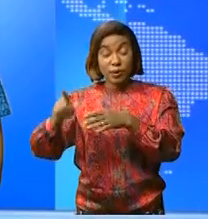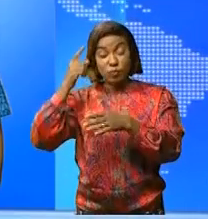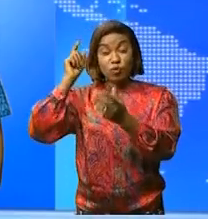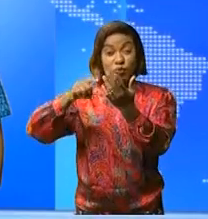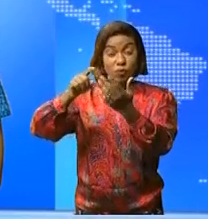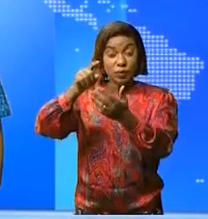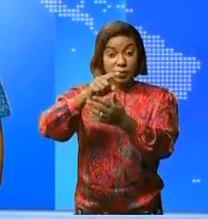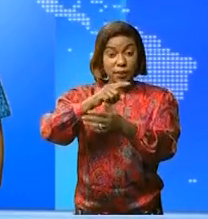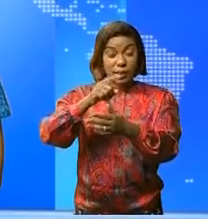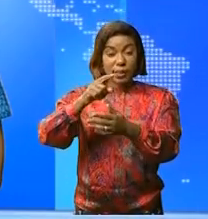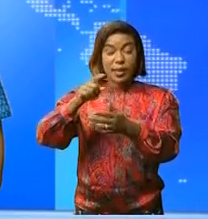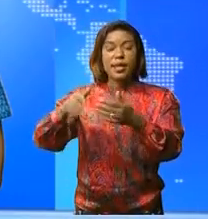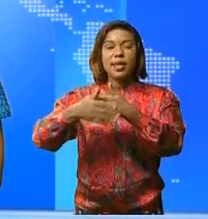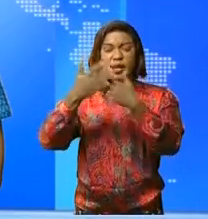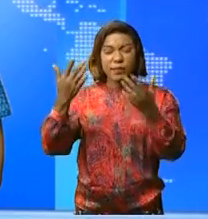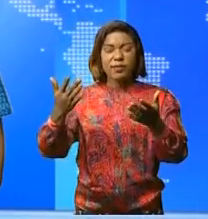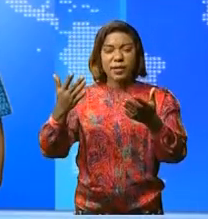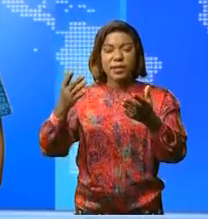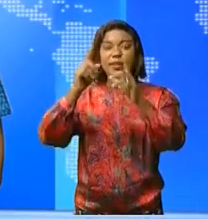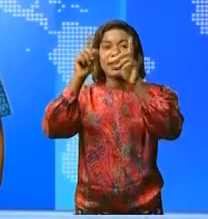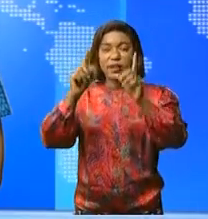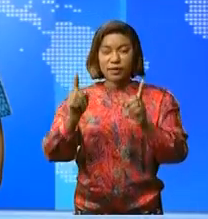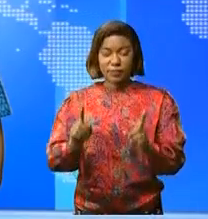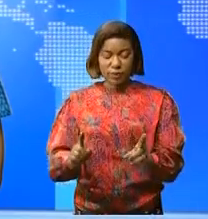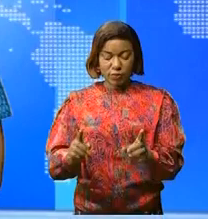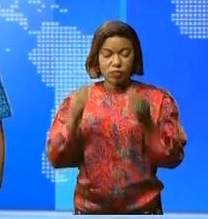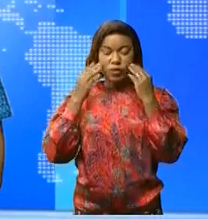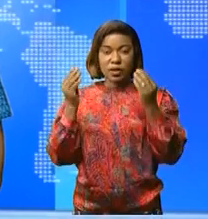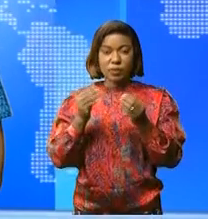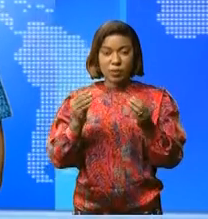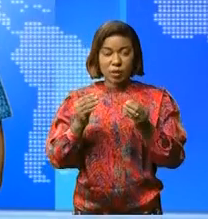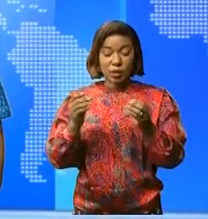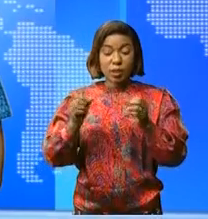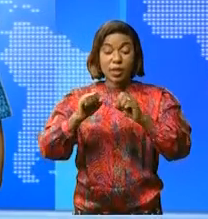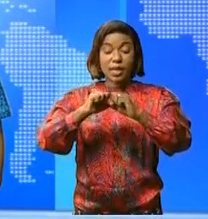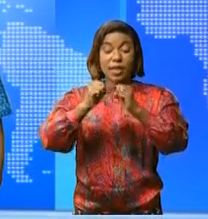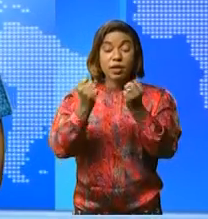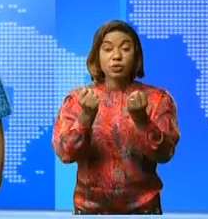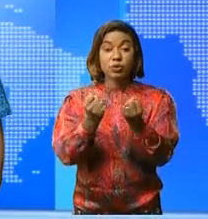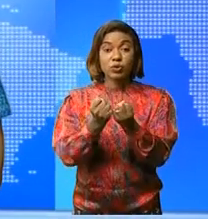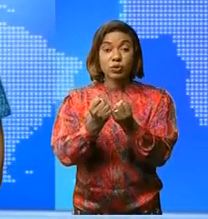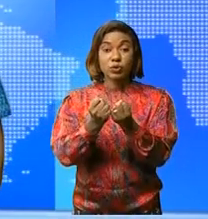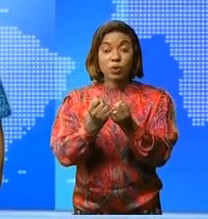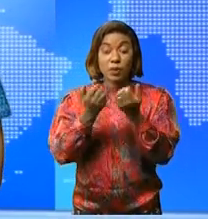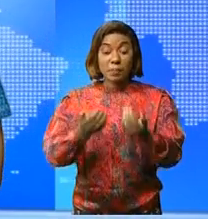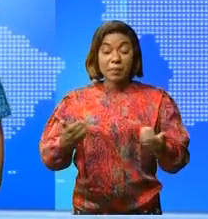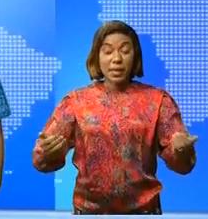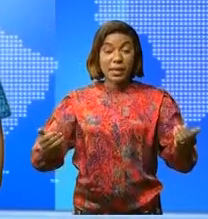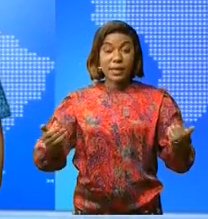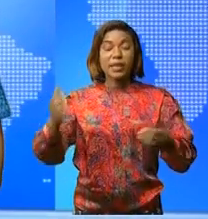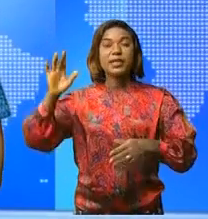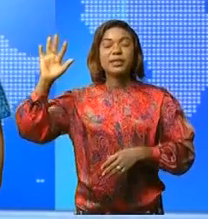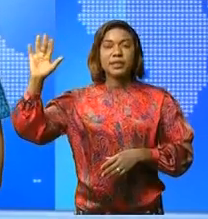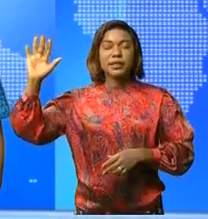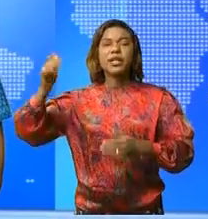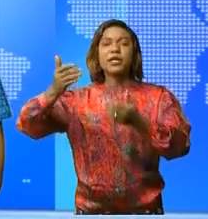villes coquettes de l'Afrique. Pour ce faire, l'association ou l'ASBEL Banakin tient à redynamiser ses activités